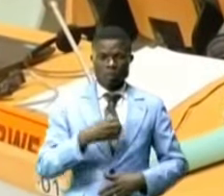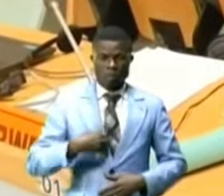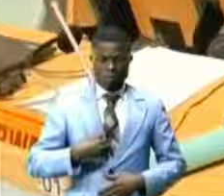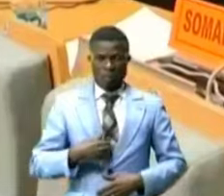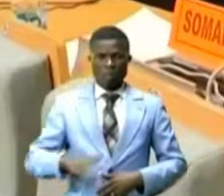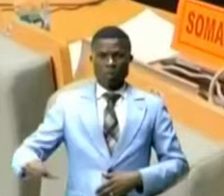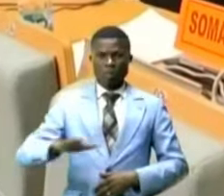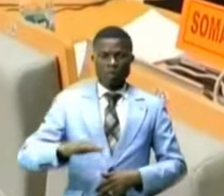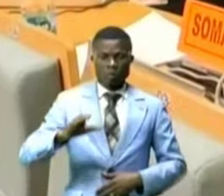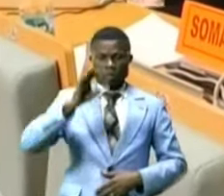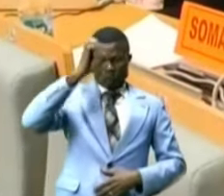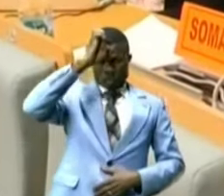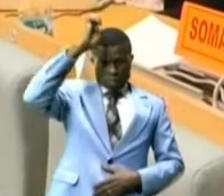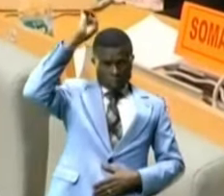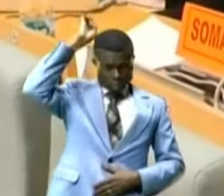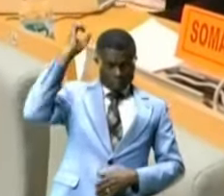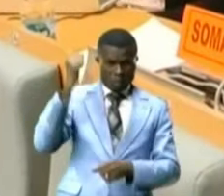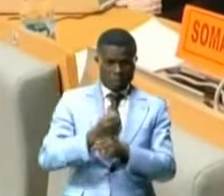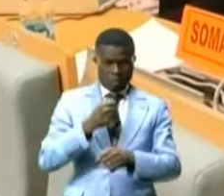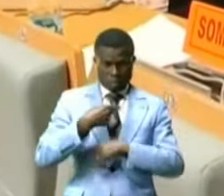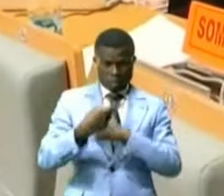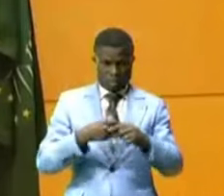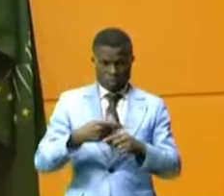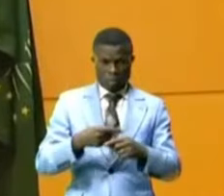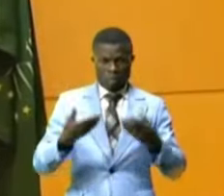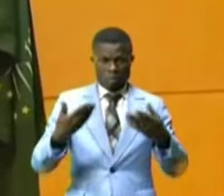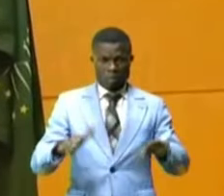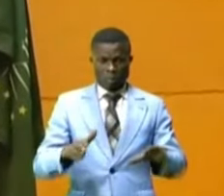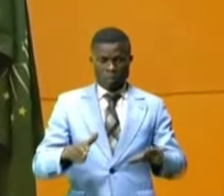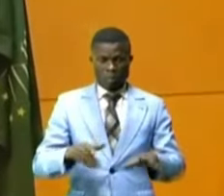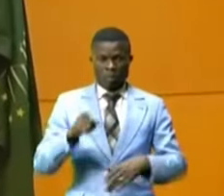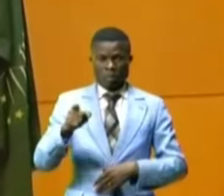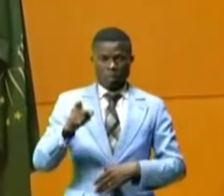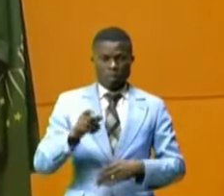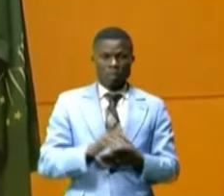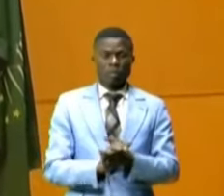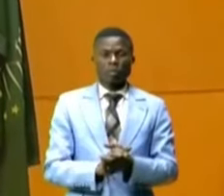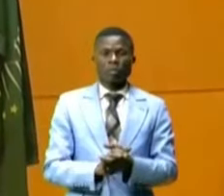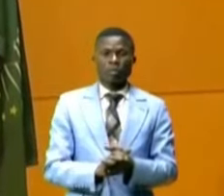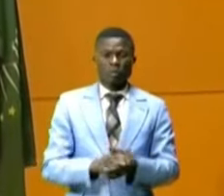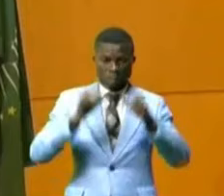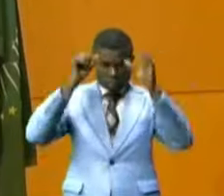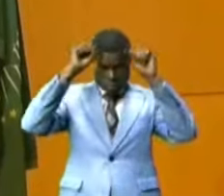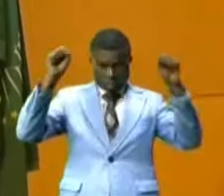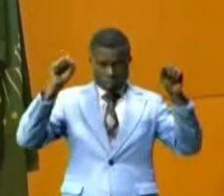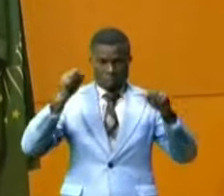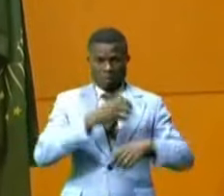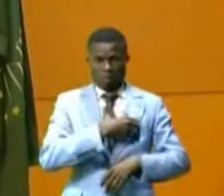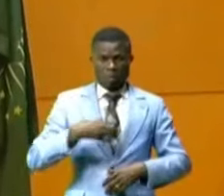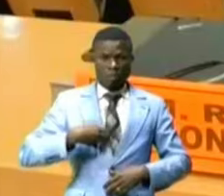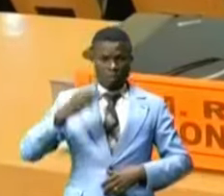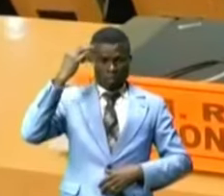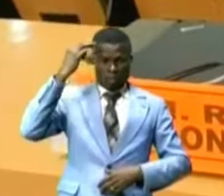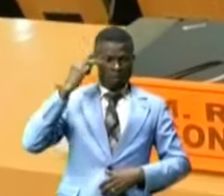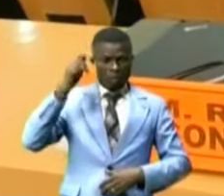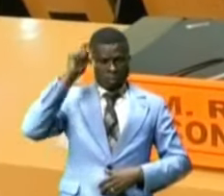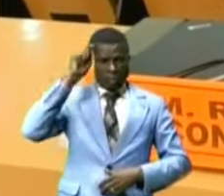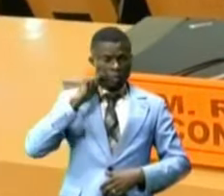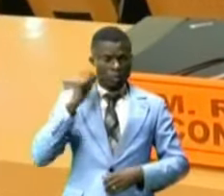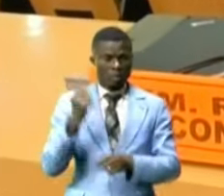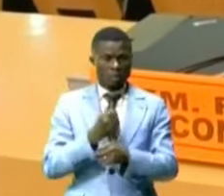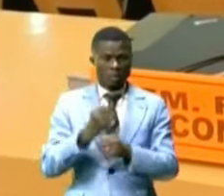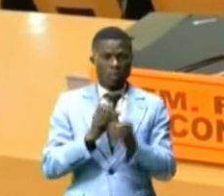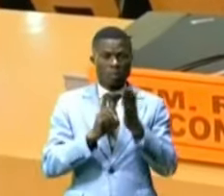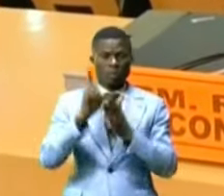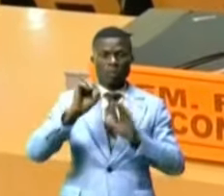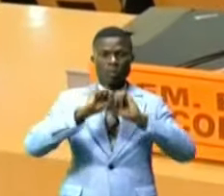en Éthiopie. Ces travaux ouverts et clôturés par Amongi Betty Ongom, présidente et ministre du genre, du travail et